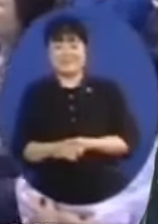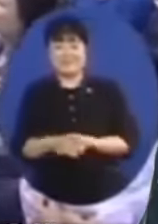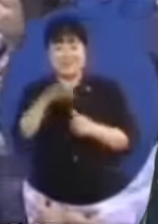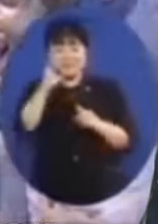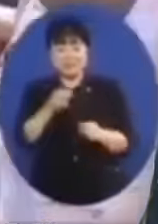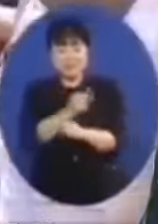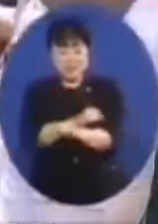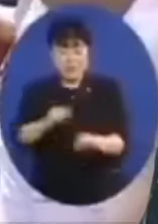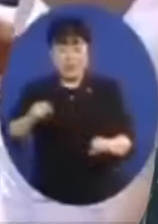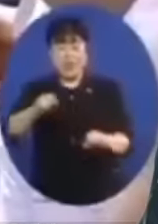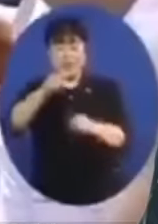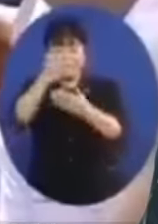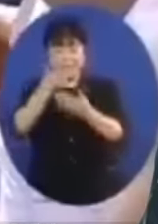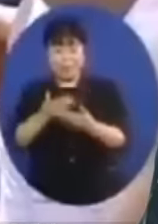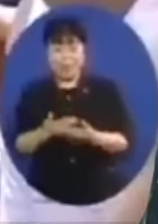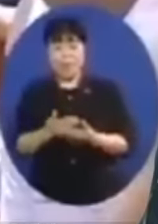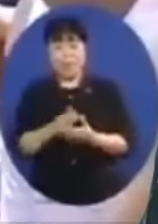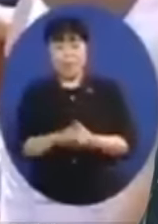저주에서 해방되고